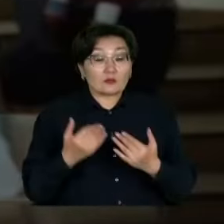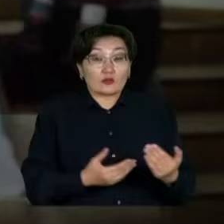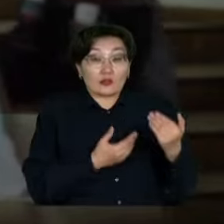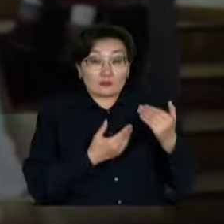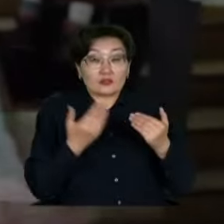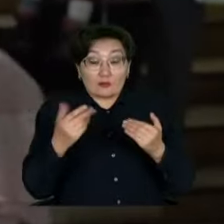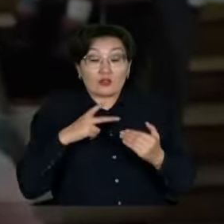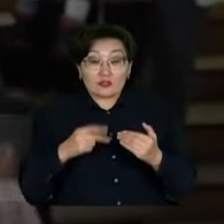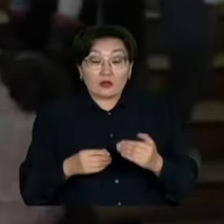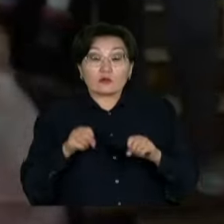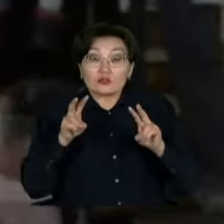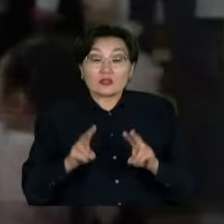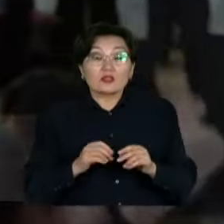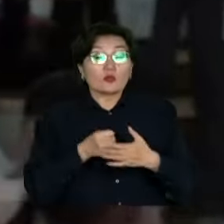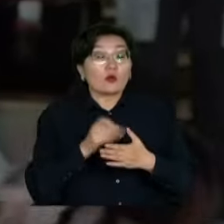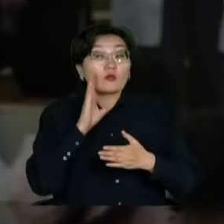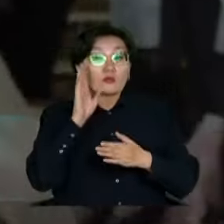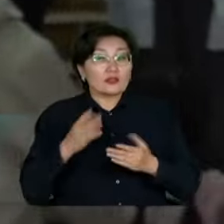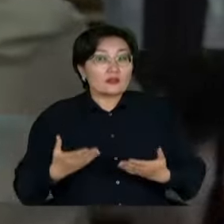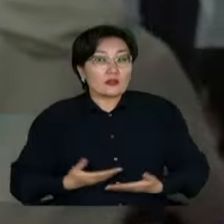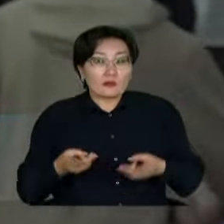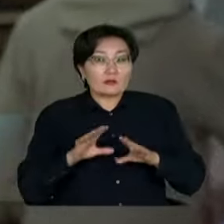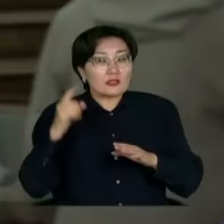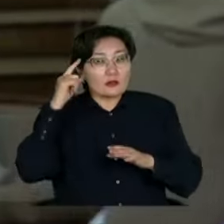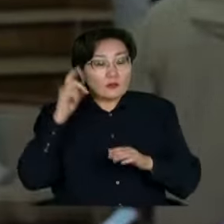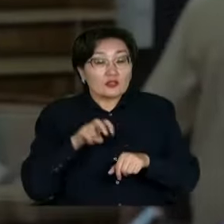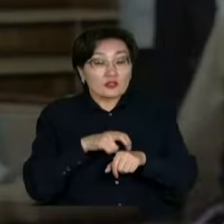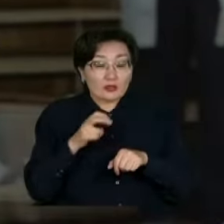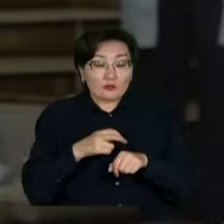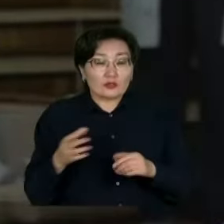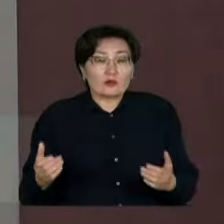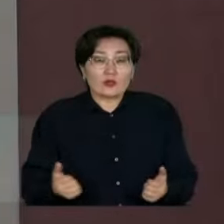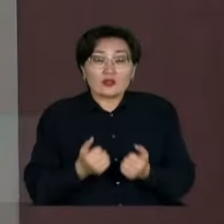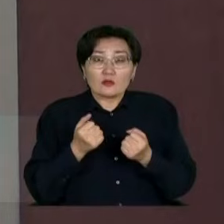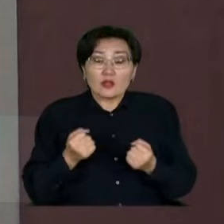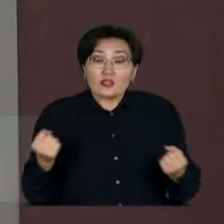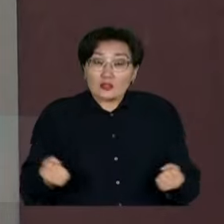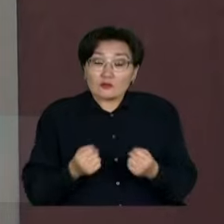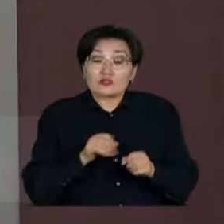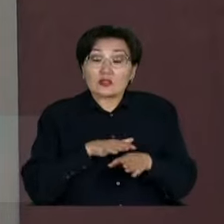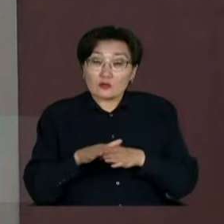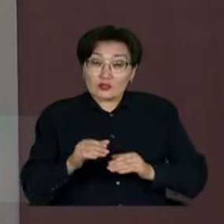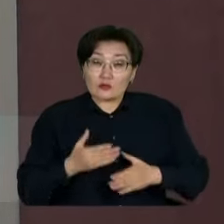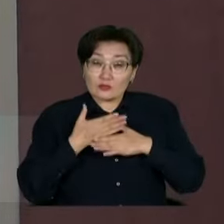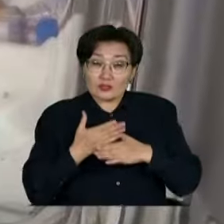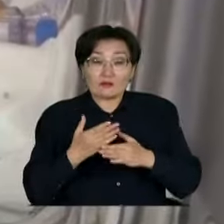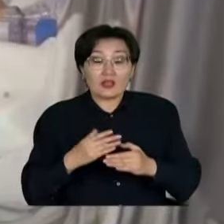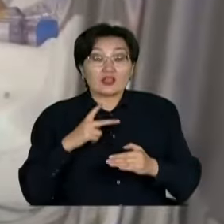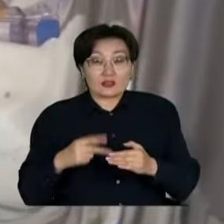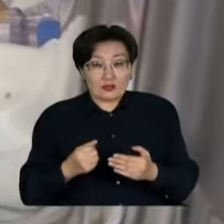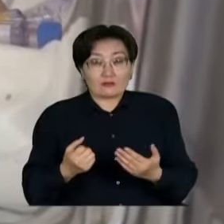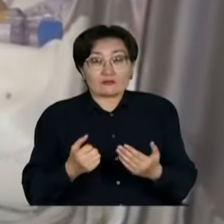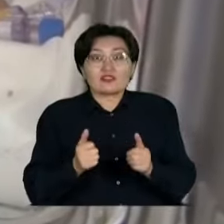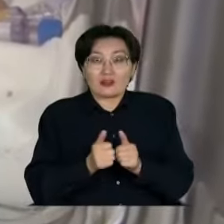ұстап тұрған қызымды мамандар таңға дейін аман қалмайды деп ойлапты. Бірақ дәрігерлер қолынан келгеннің бәрін жасағанның арқасында қазір балам жанымда